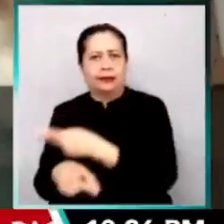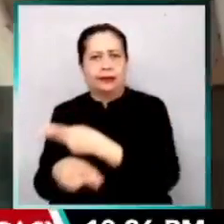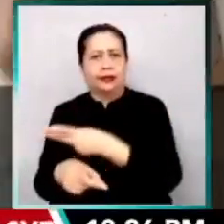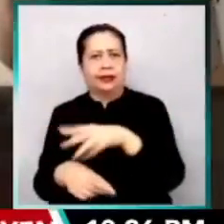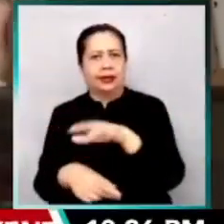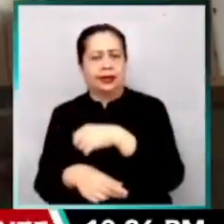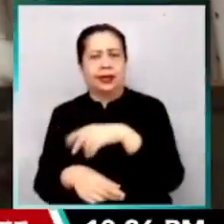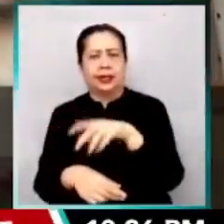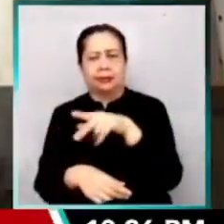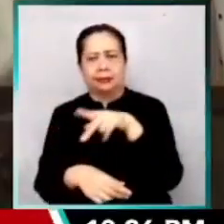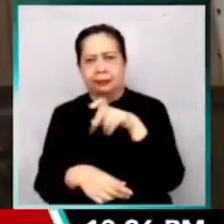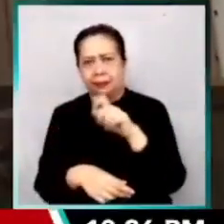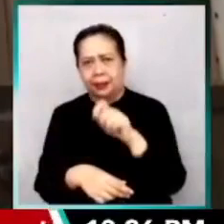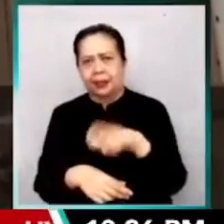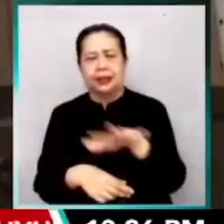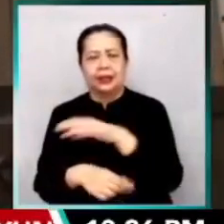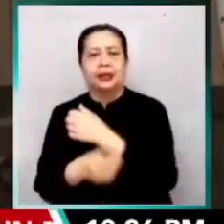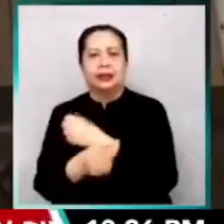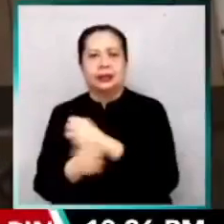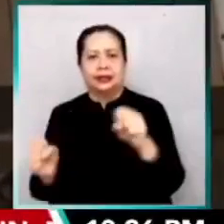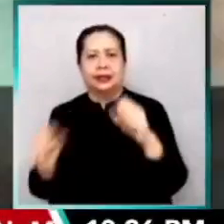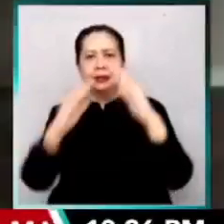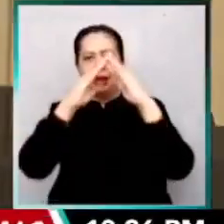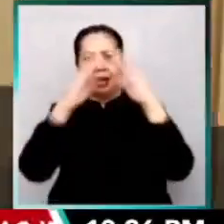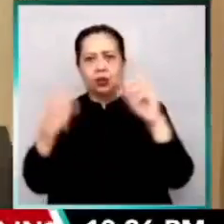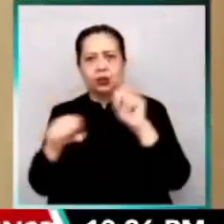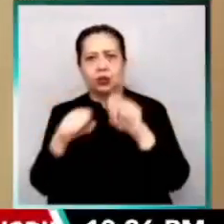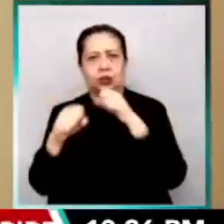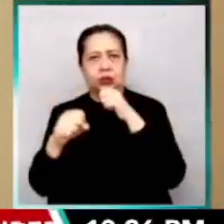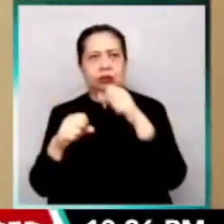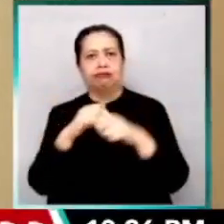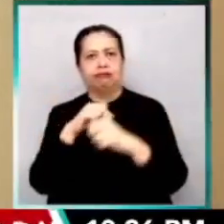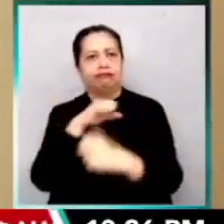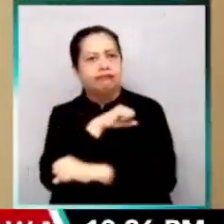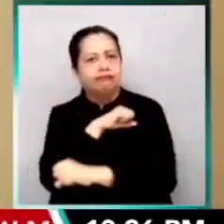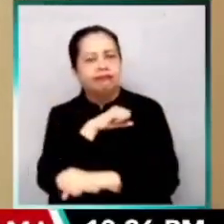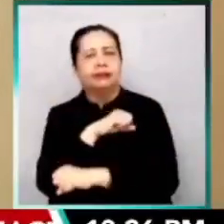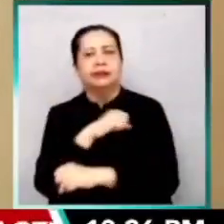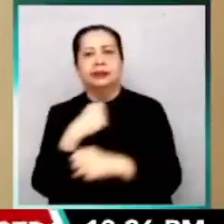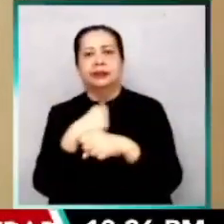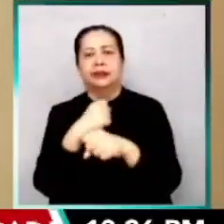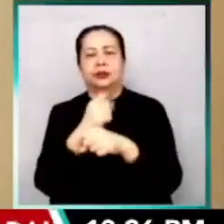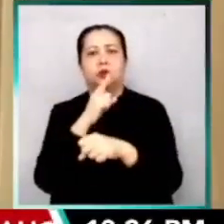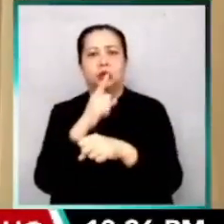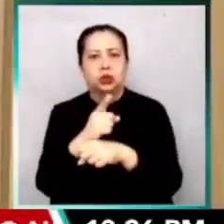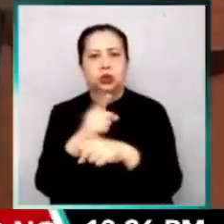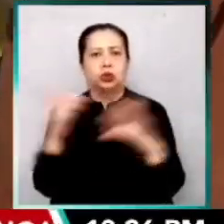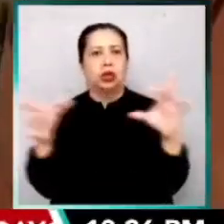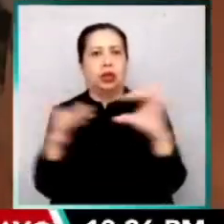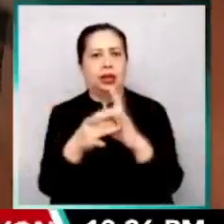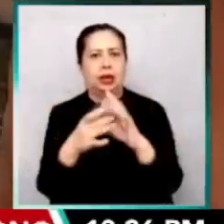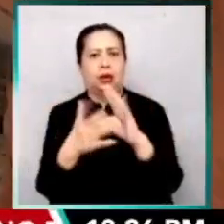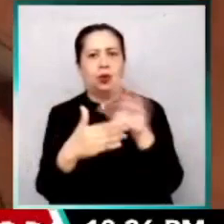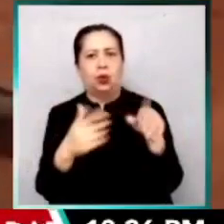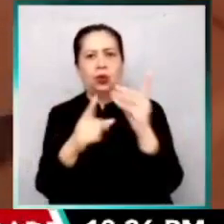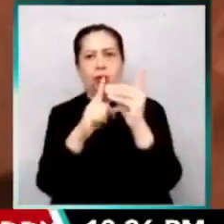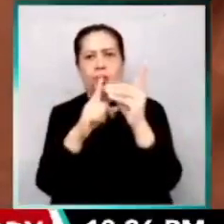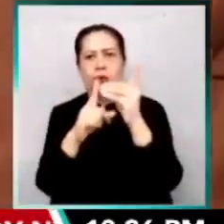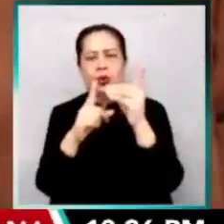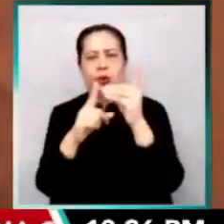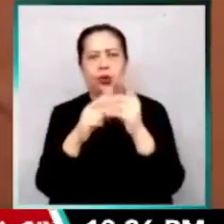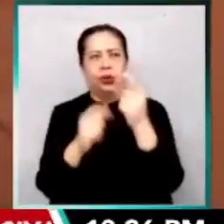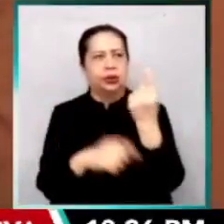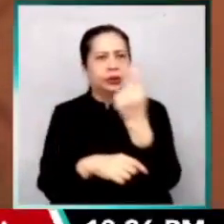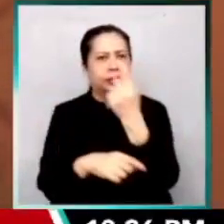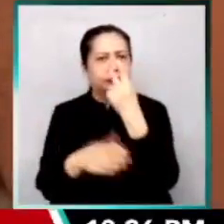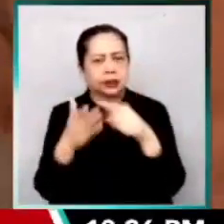babies at safe ang kanilang bahay para di manakawan. Sinisiguro rin daw niyang nakalock ang mga pinto. Iniisa-isa rin ang mga